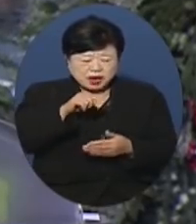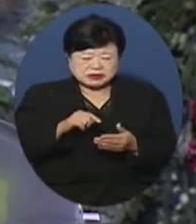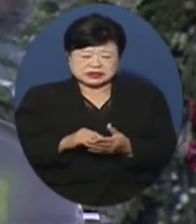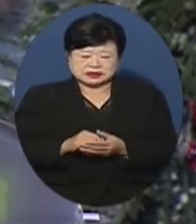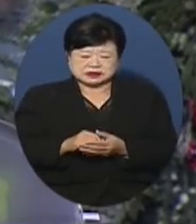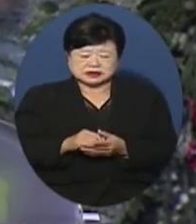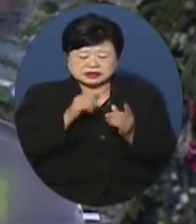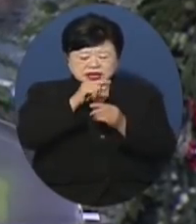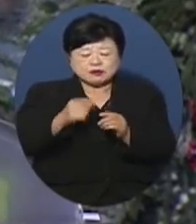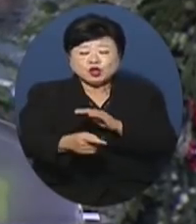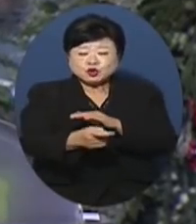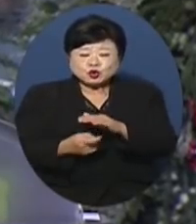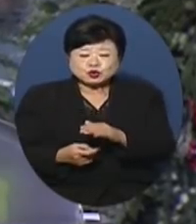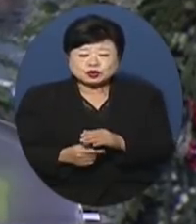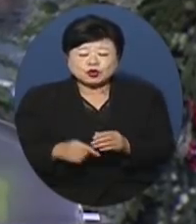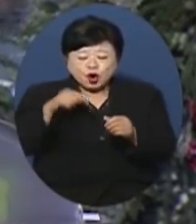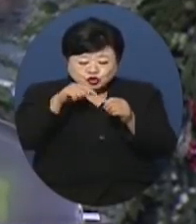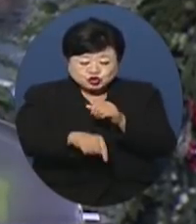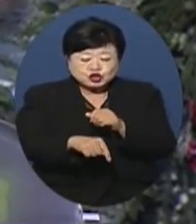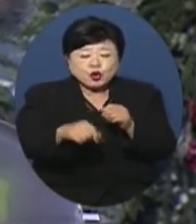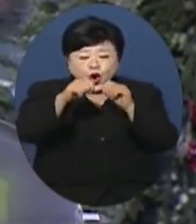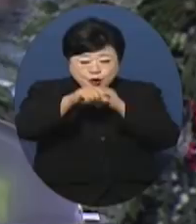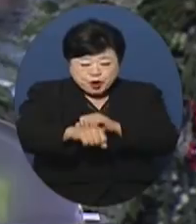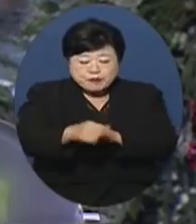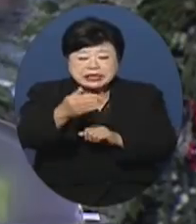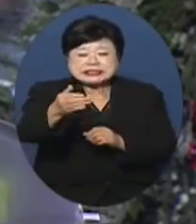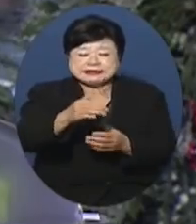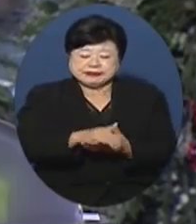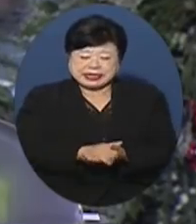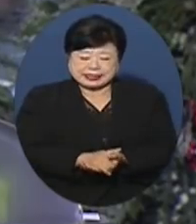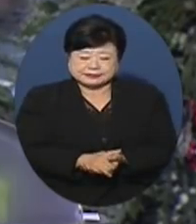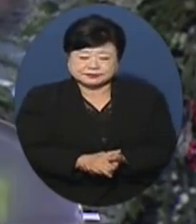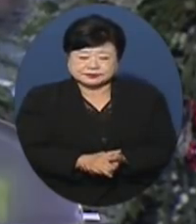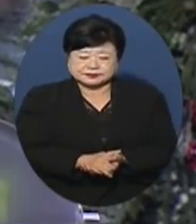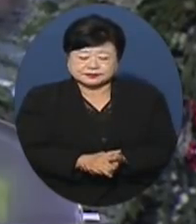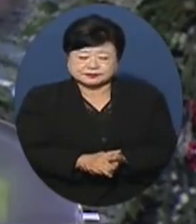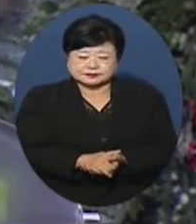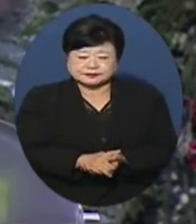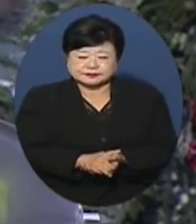삶을 도둑질하고 죽이고 멸망시키는 것입니다.